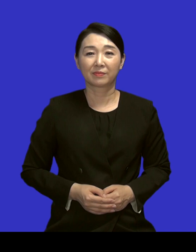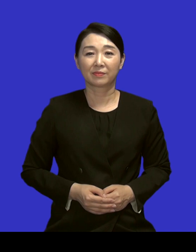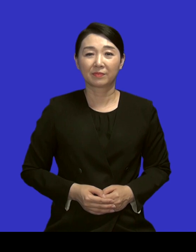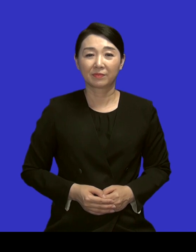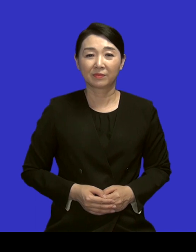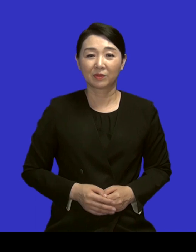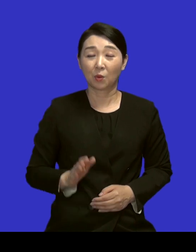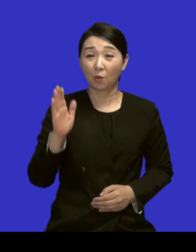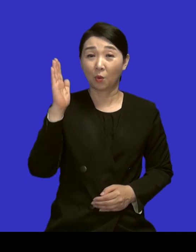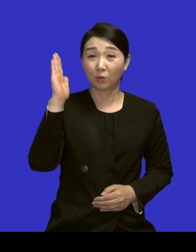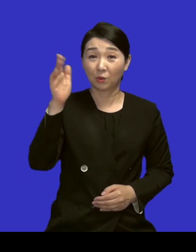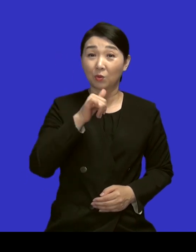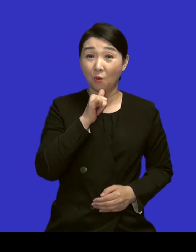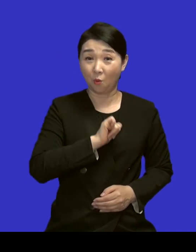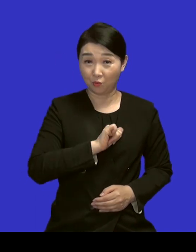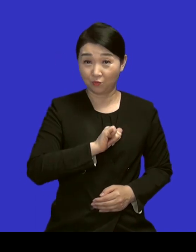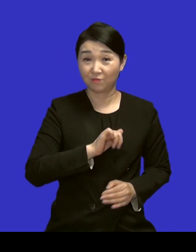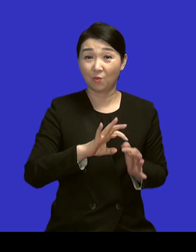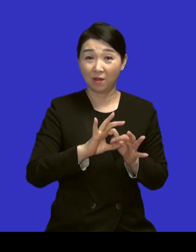또 5분 설교를 하시고 맞아요.